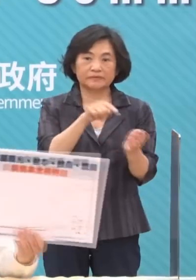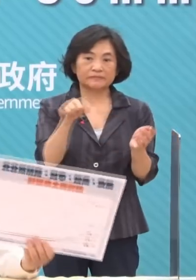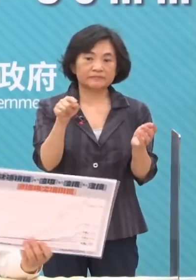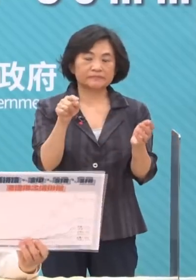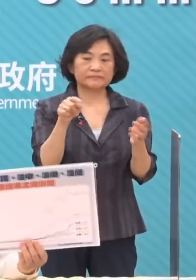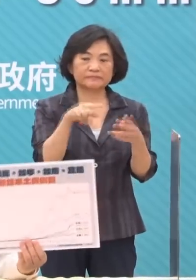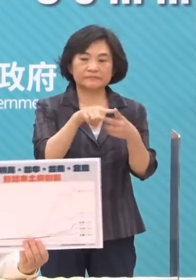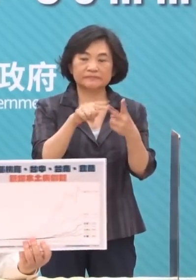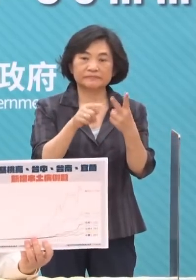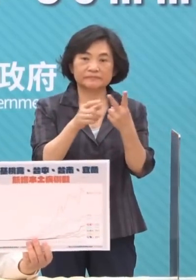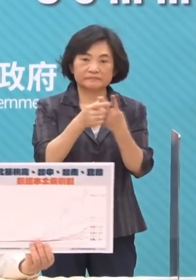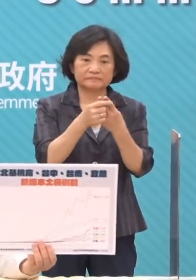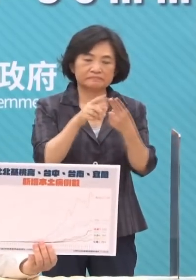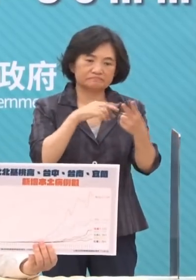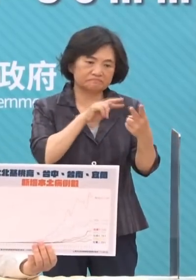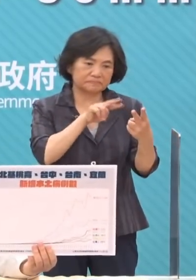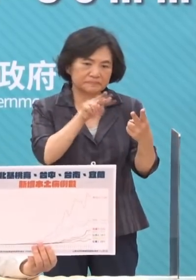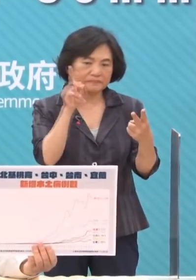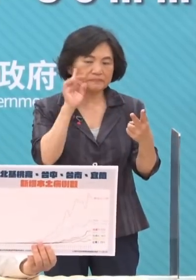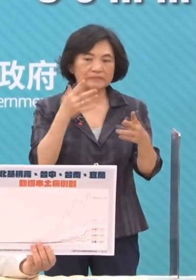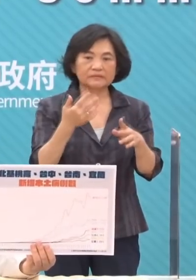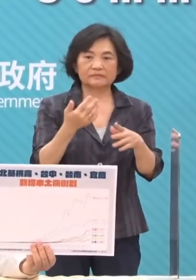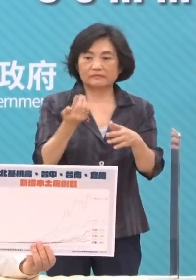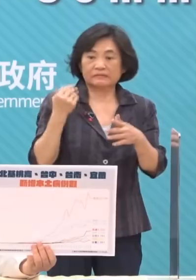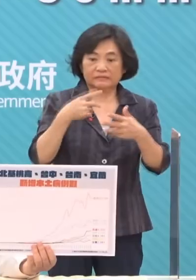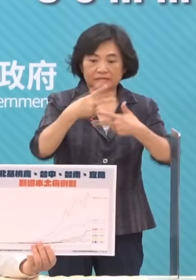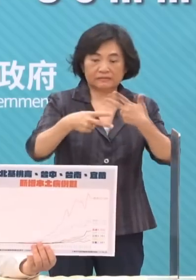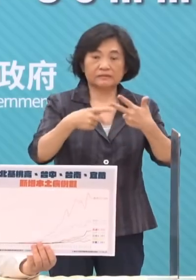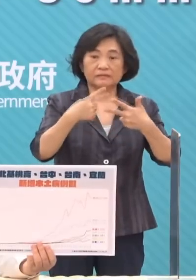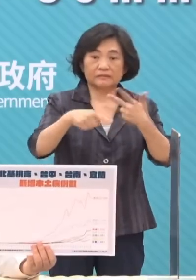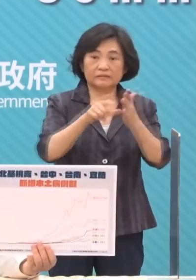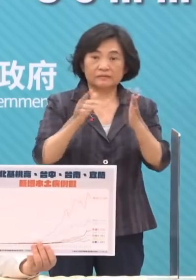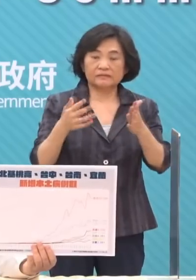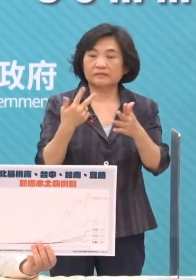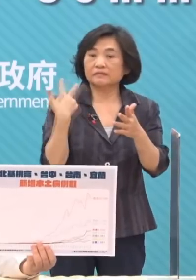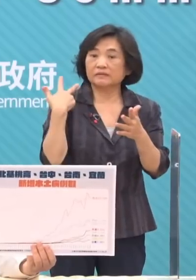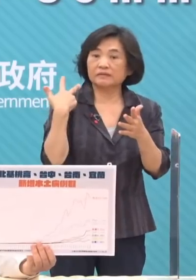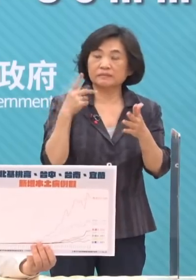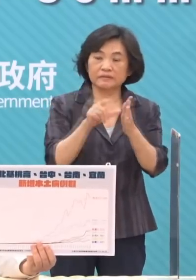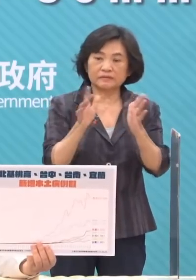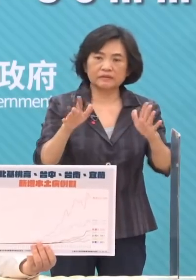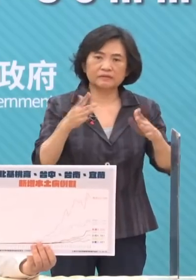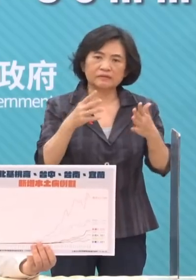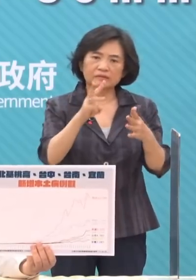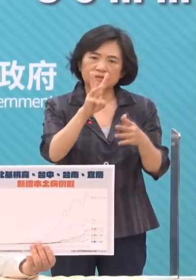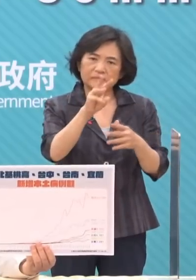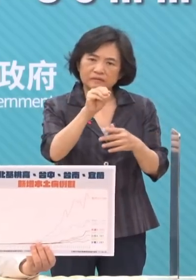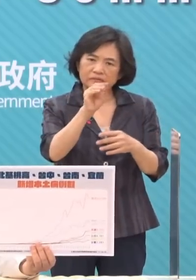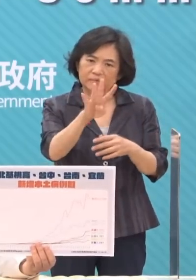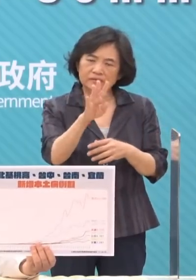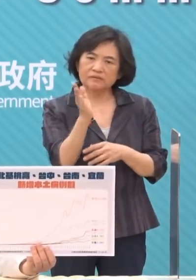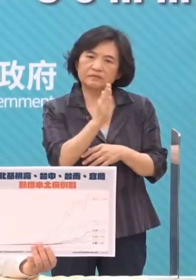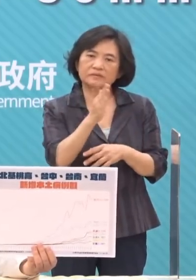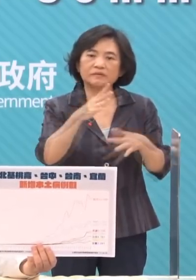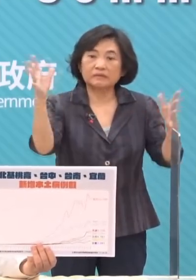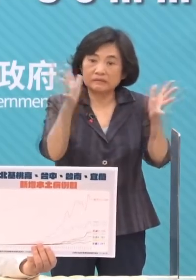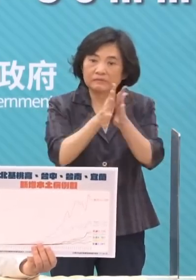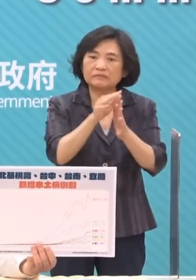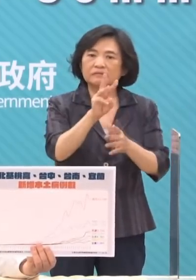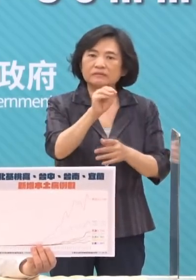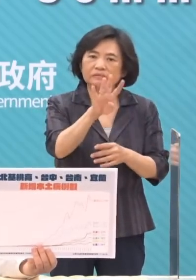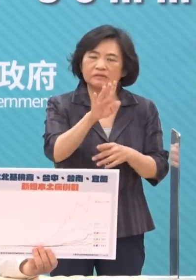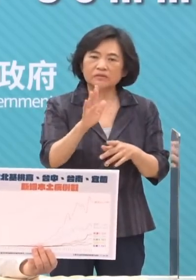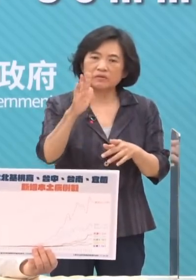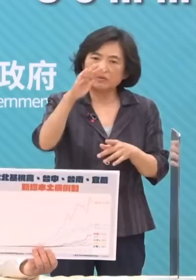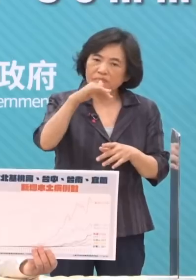它合在一起算，其实在过去一个礼拜几乎都在34,000上下，有时候高一